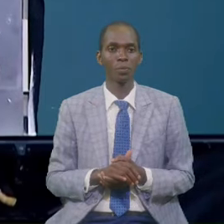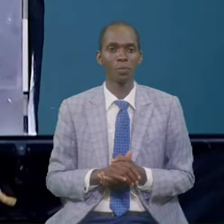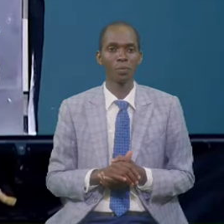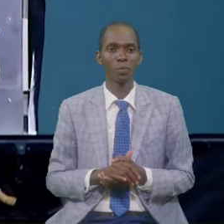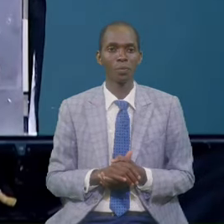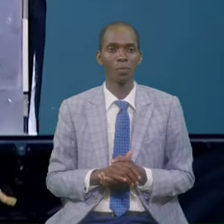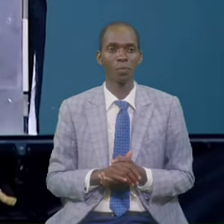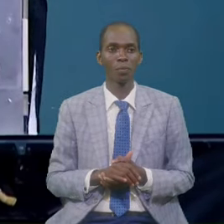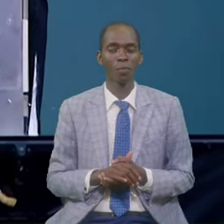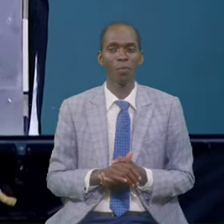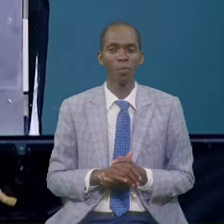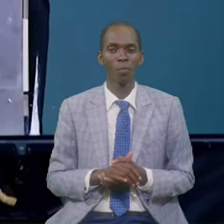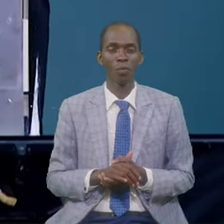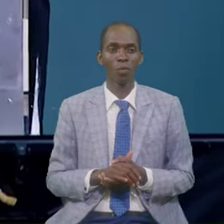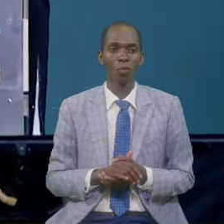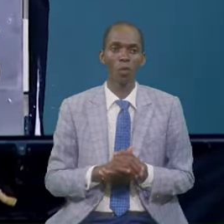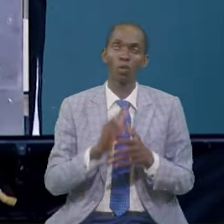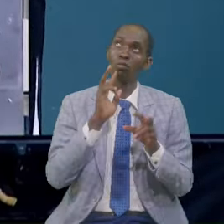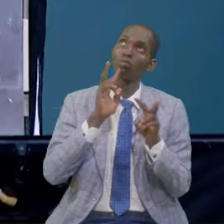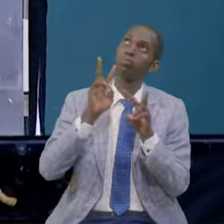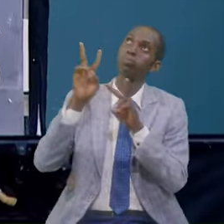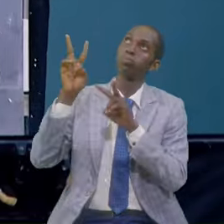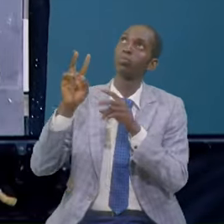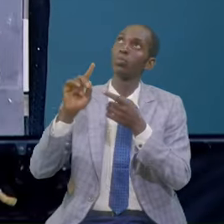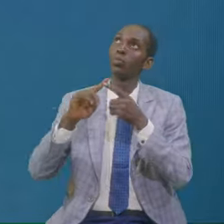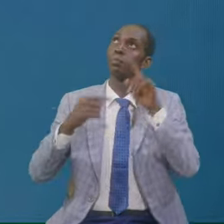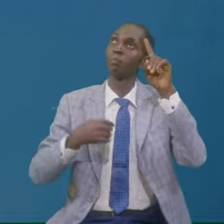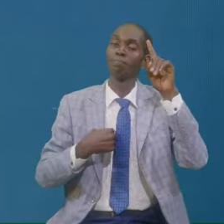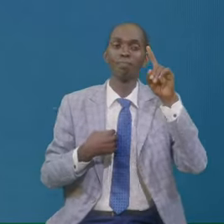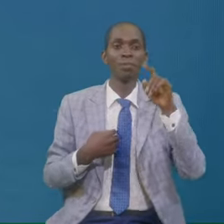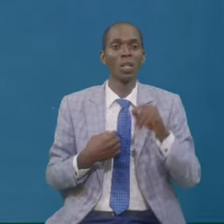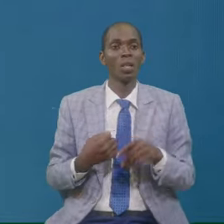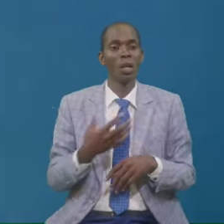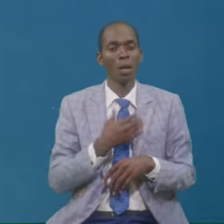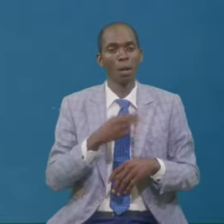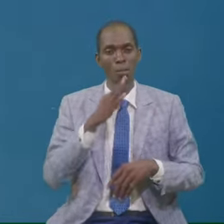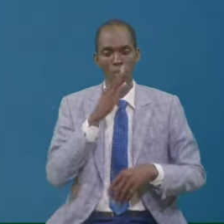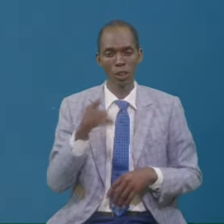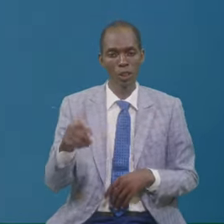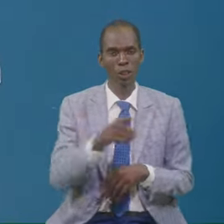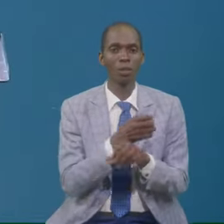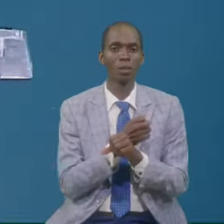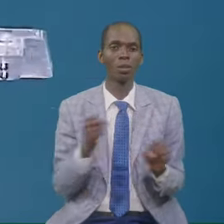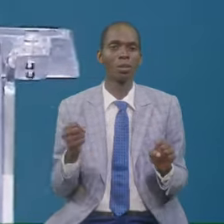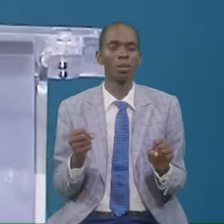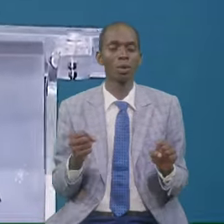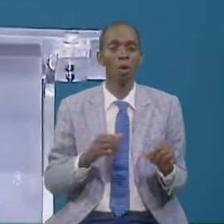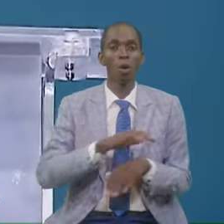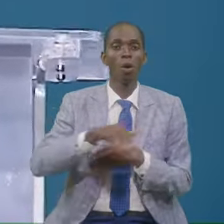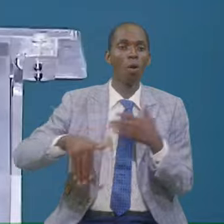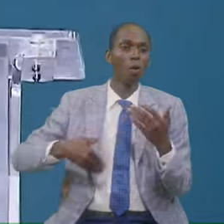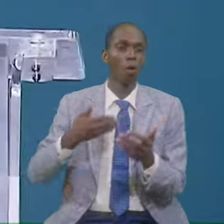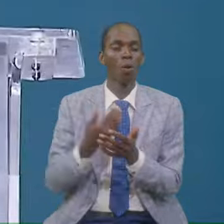45:22 చూస్తే. Look unto me. నా వైపు చూడండి. And he said. ఆయన అంటున్నారు. All the ends of